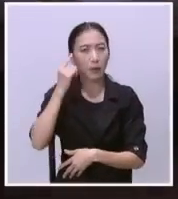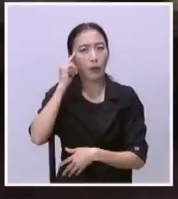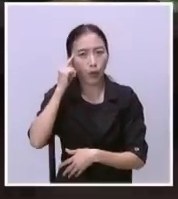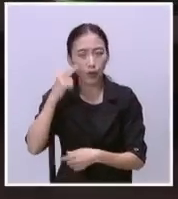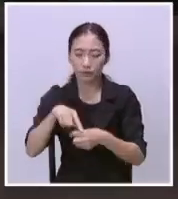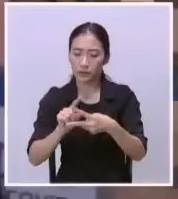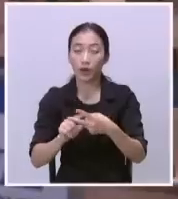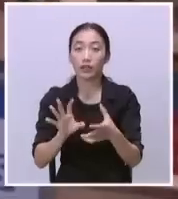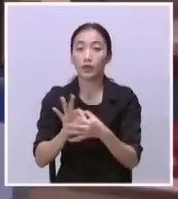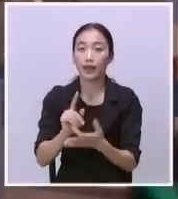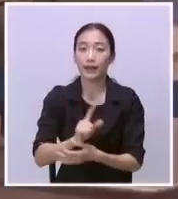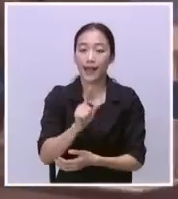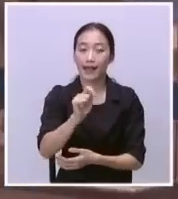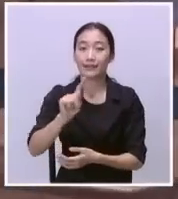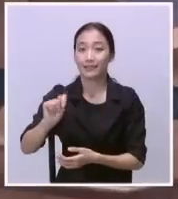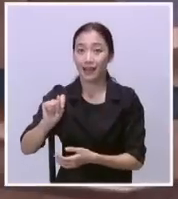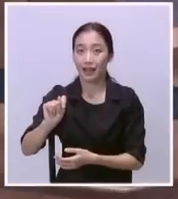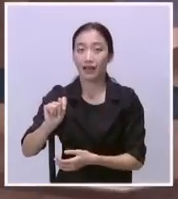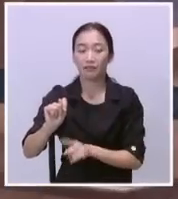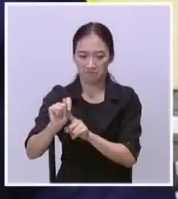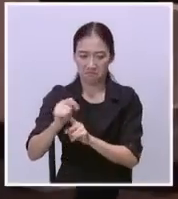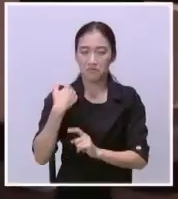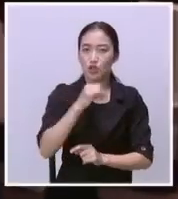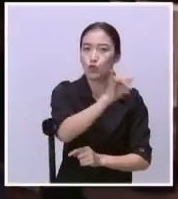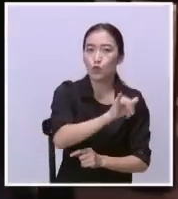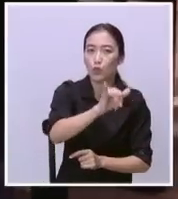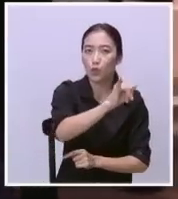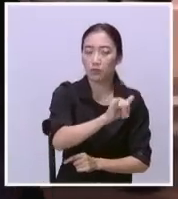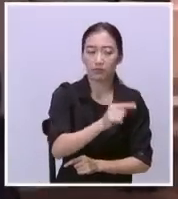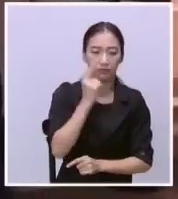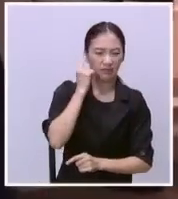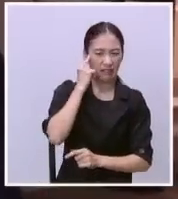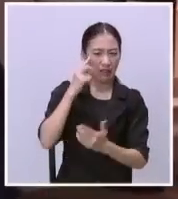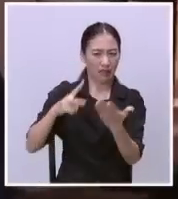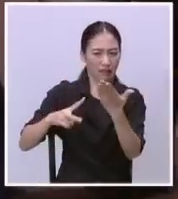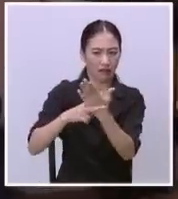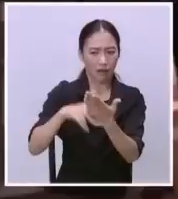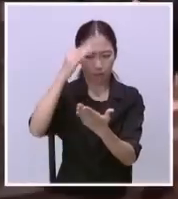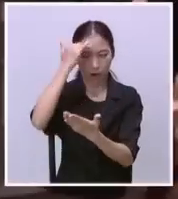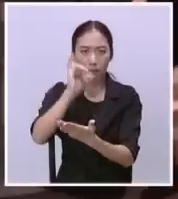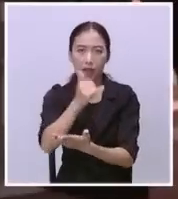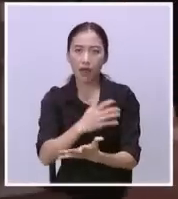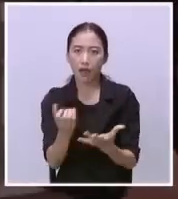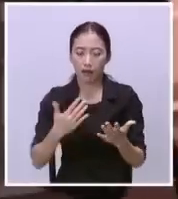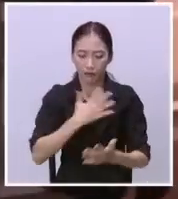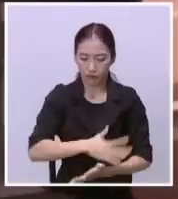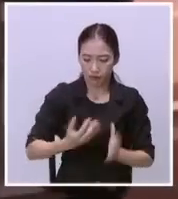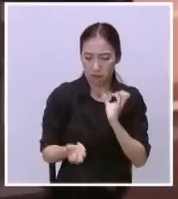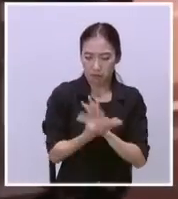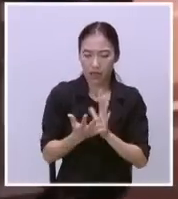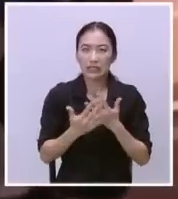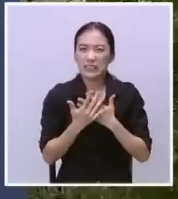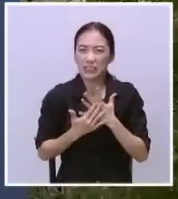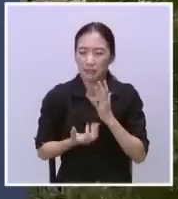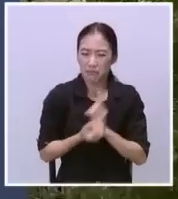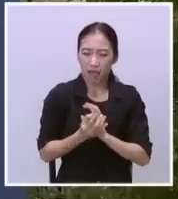ญหาเยอะนะคะจากกรณีที่ยุโรปเนี่ยระงับการใช้ชั่วคราวเพื่อตรวจสอบอาการผลข้างเคียงต่างๆนานาโดยเฉพาะการเกิดลิ่มเลือดค่ะใน